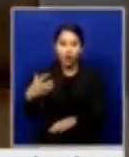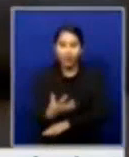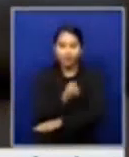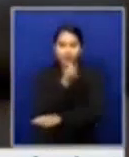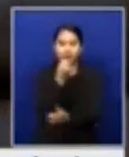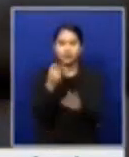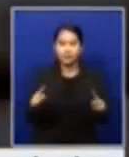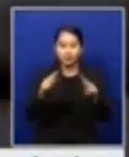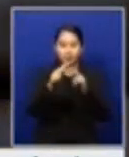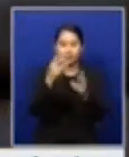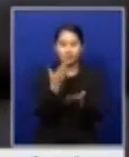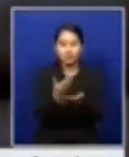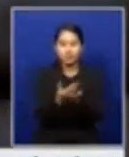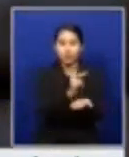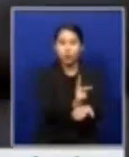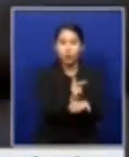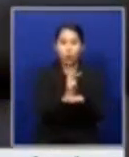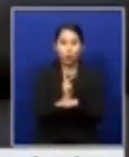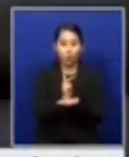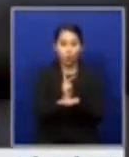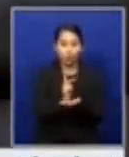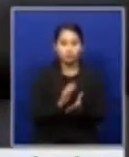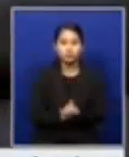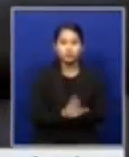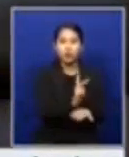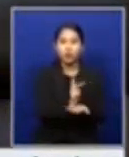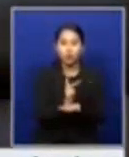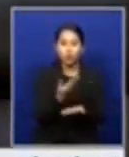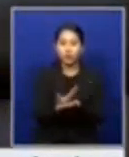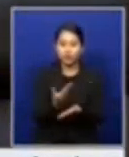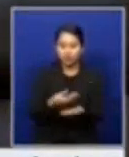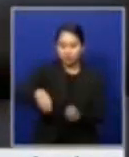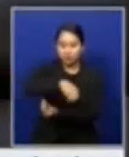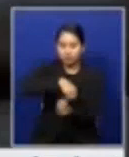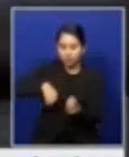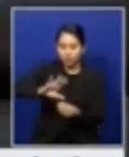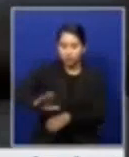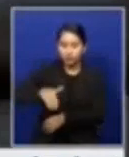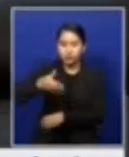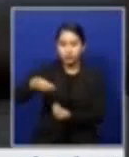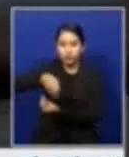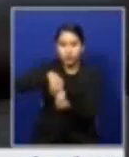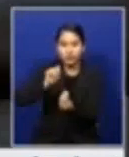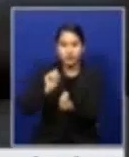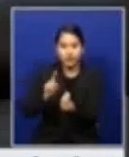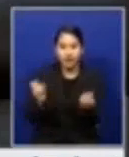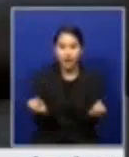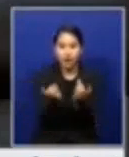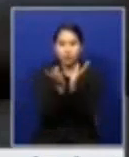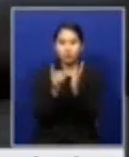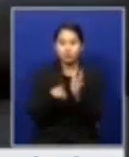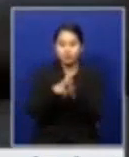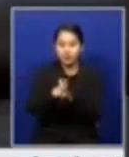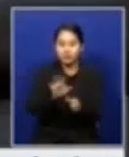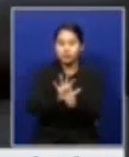คลังกู้เงินนะครับเพื่อเป็นค่าใช้จ่ายเยียวยาฟื้นฟูเศรษฐกิจที่ได้รับผลกระทบจากการระบ